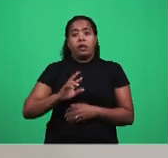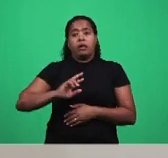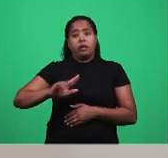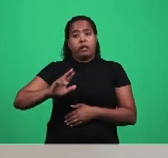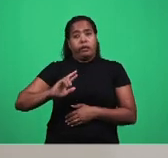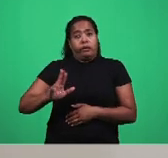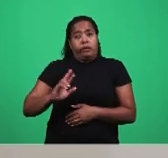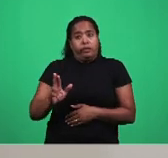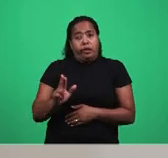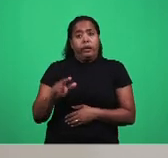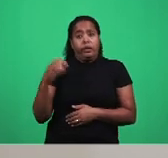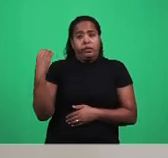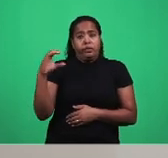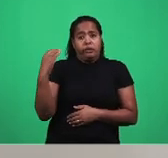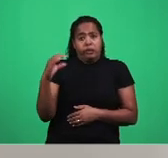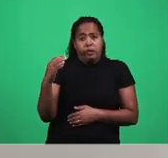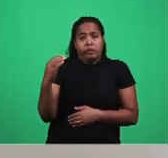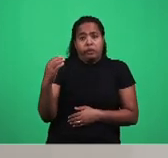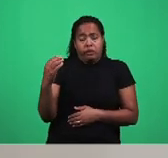pas une science.